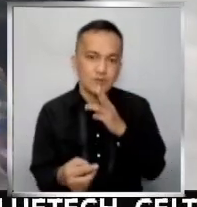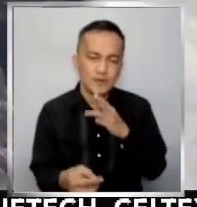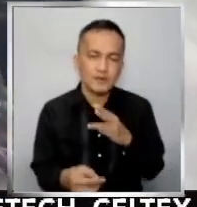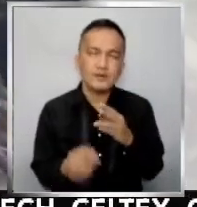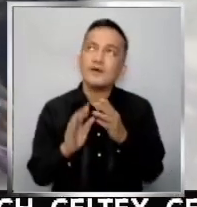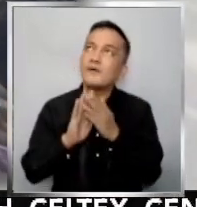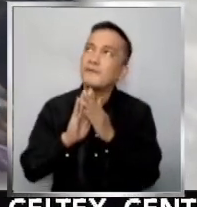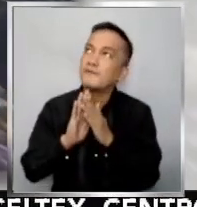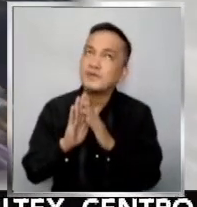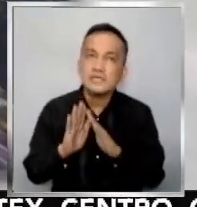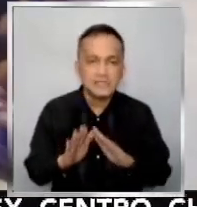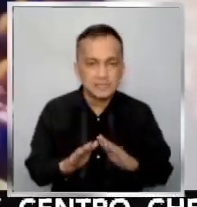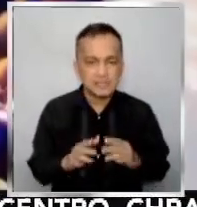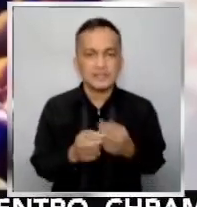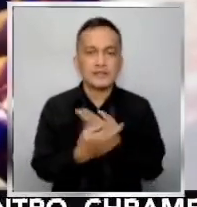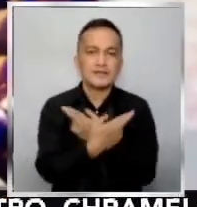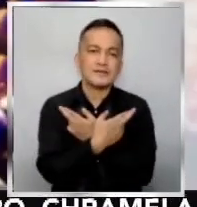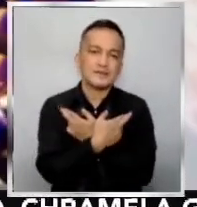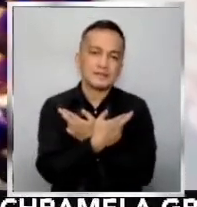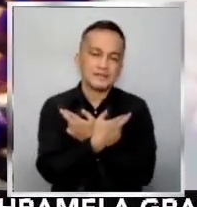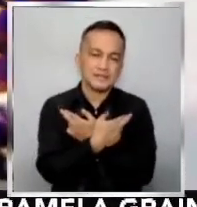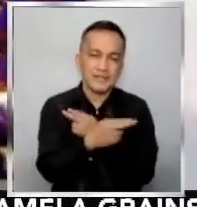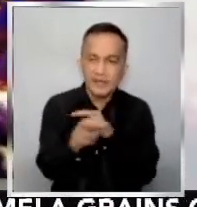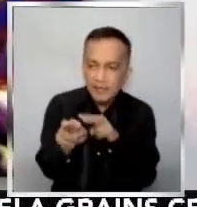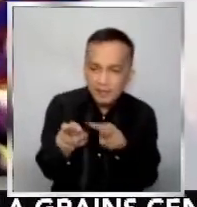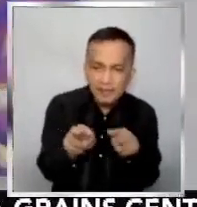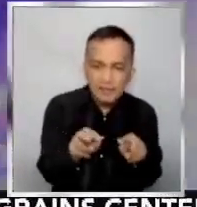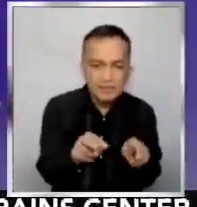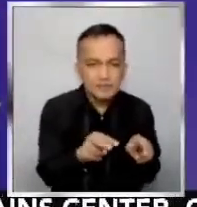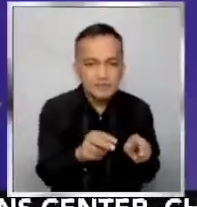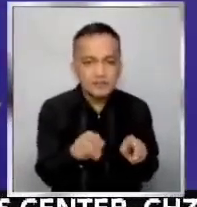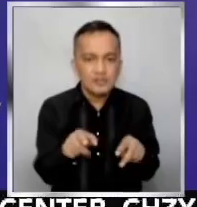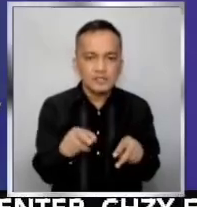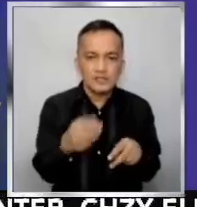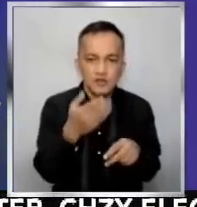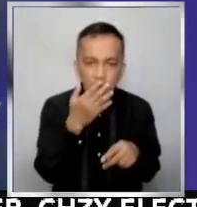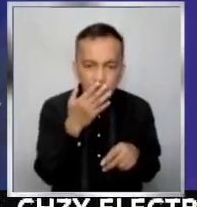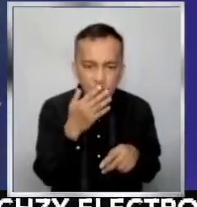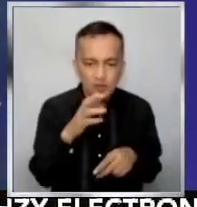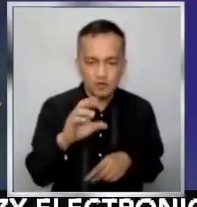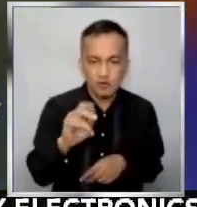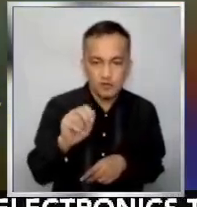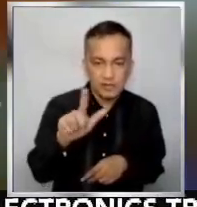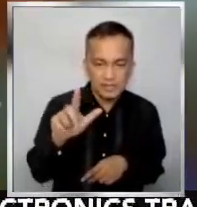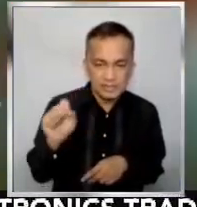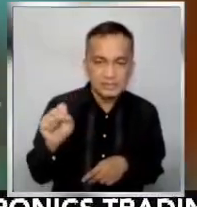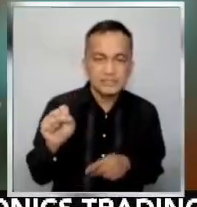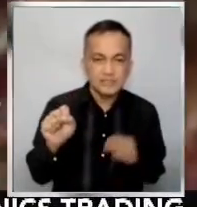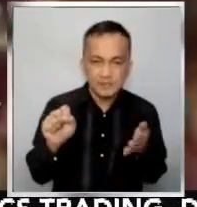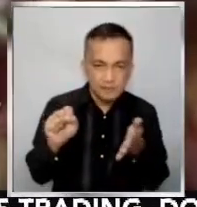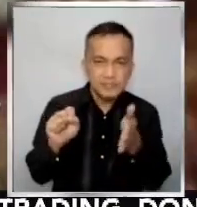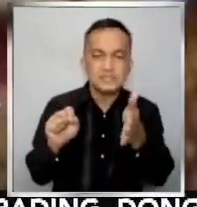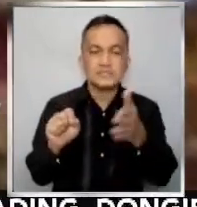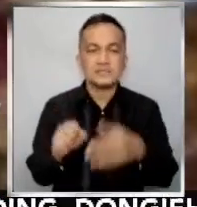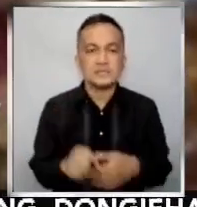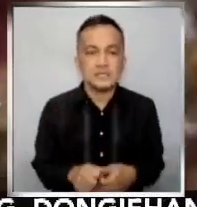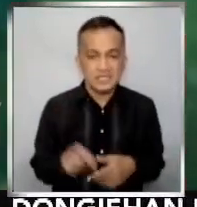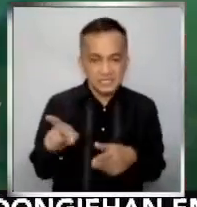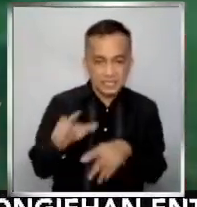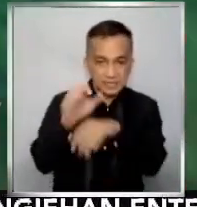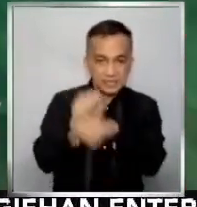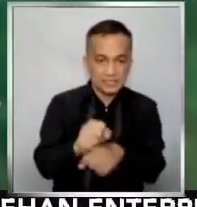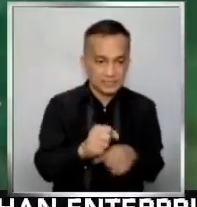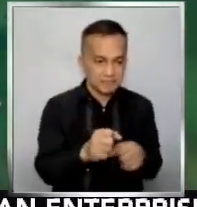at relaxing daw pagmastan ang mga makukulay na corals at mga isda. Nakahiligan na nilang magbabarkada